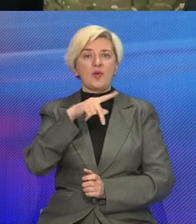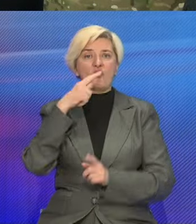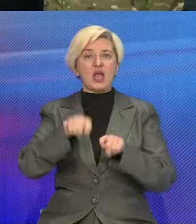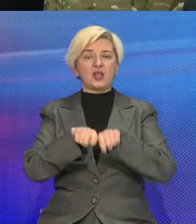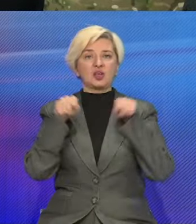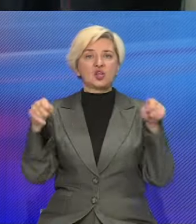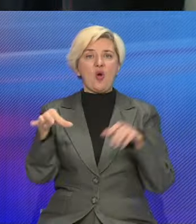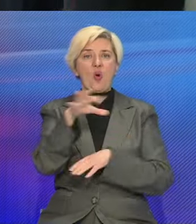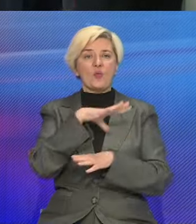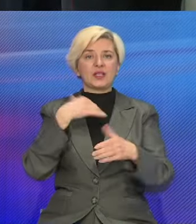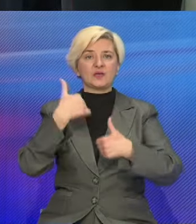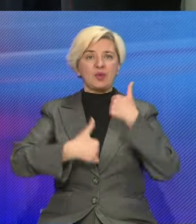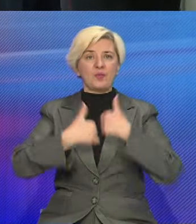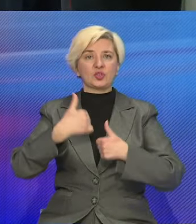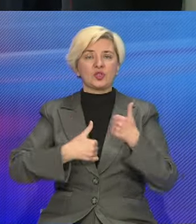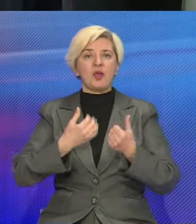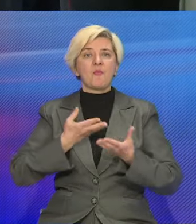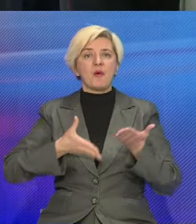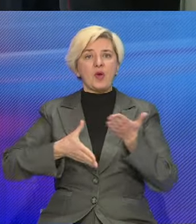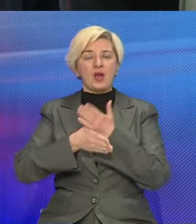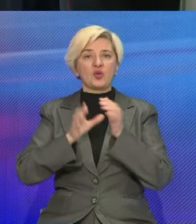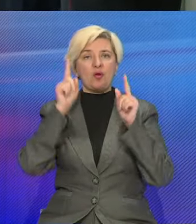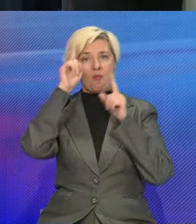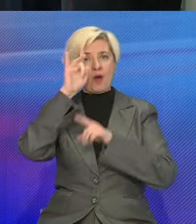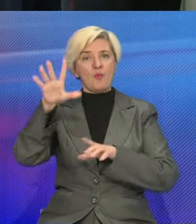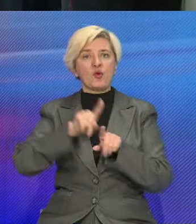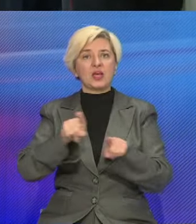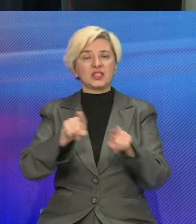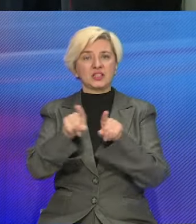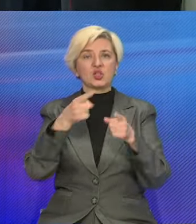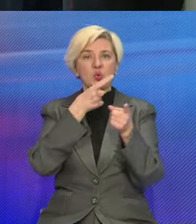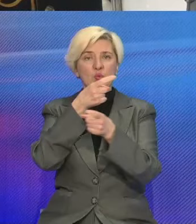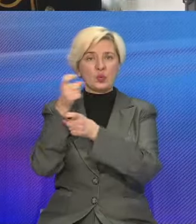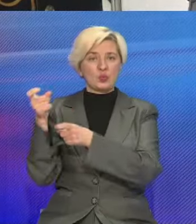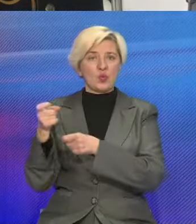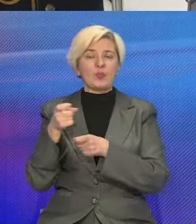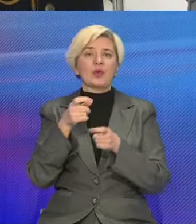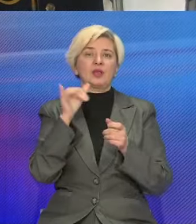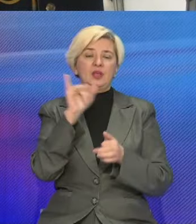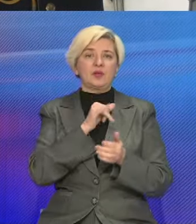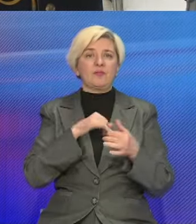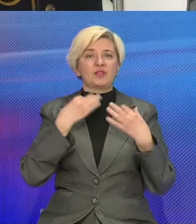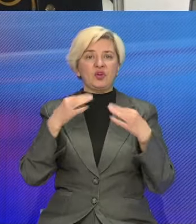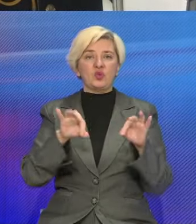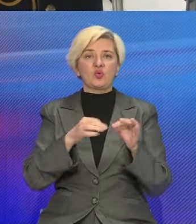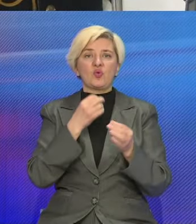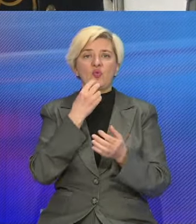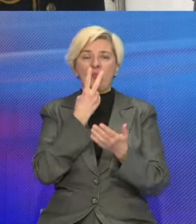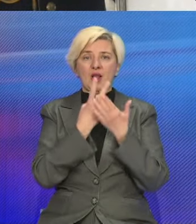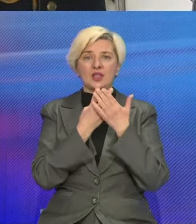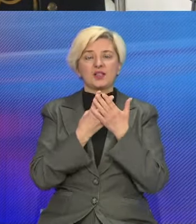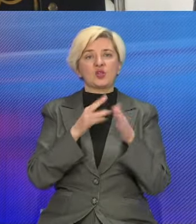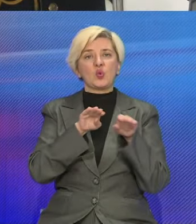обласне споборніствы садзінічують популяризацию кулявої стральби, а так само дозволяють выявити узровень професійной подрыхтолки права